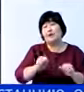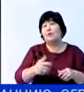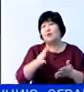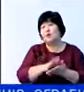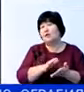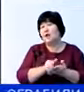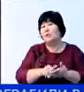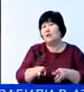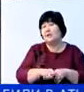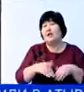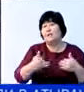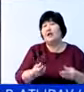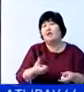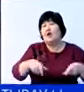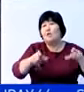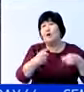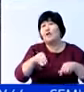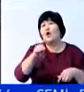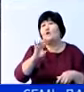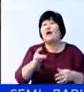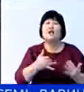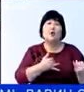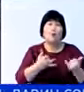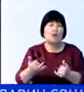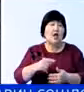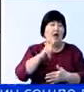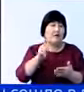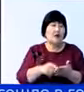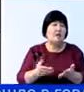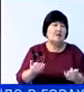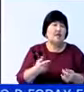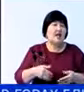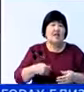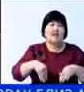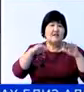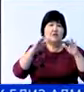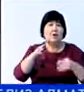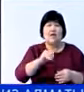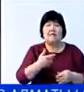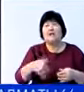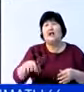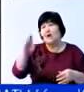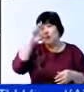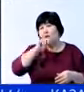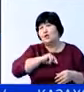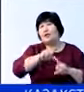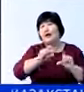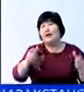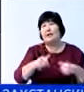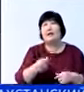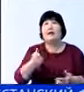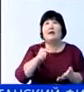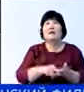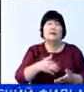его состояние и привести к подорожанию товаров и услуг. Вопросы вызвали и высокие тарифы для бюджетных организаций. У нас тариф